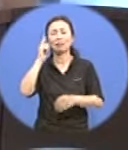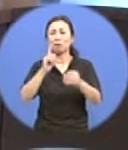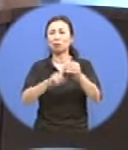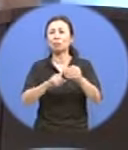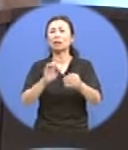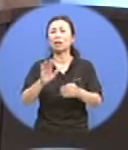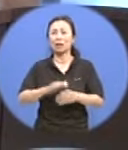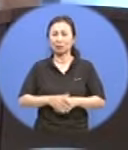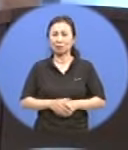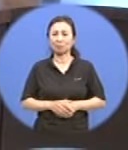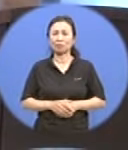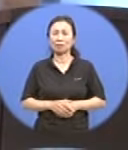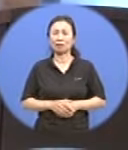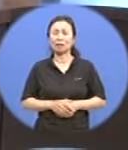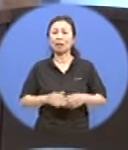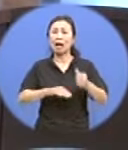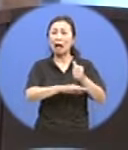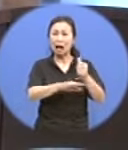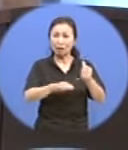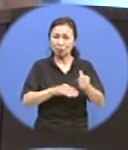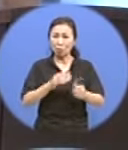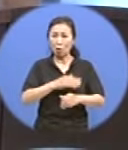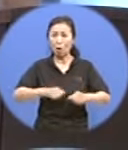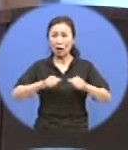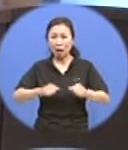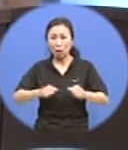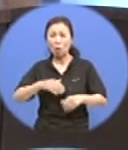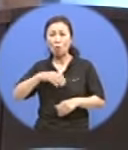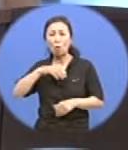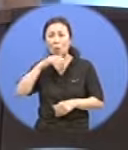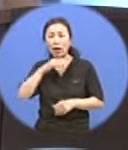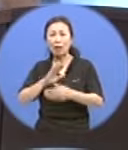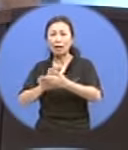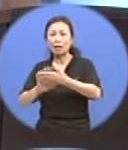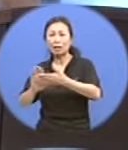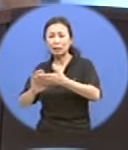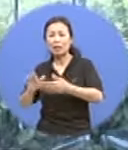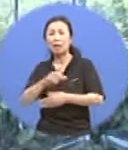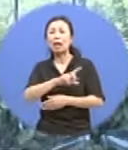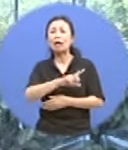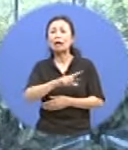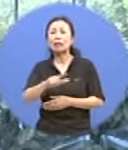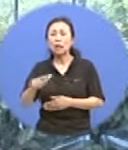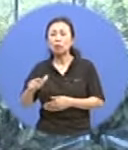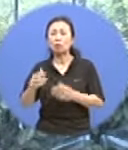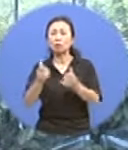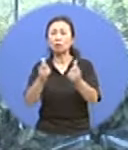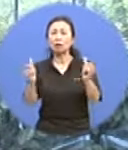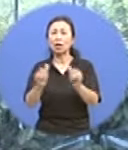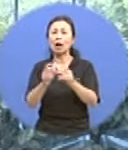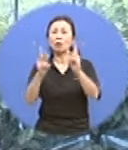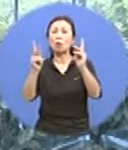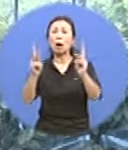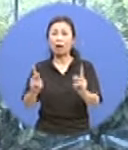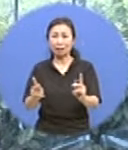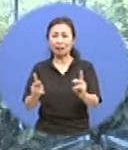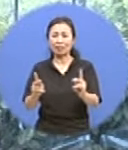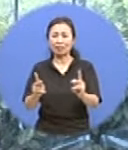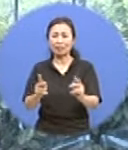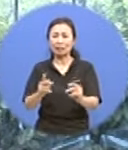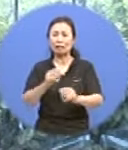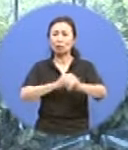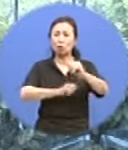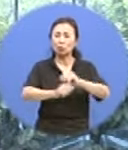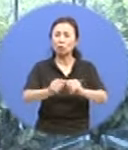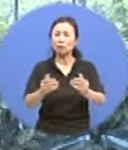だけじゃなくって健康、高齢化、衛生含めてまだまだ社会課題に対して我々は取り組まないといけないことたく